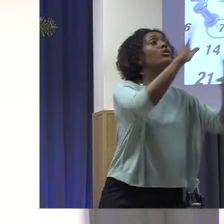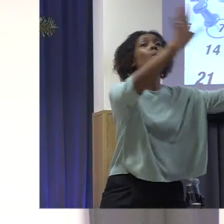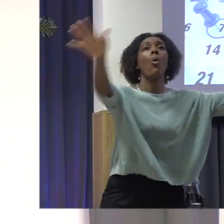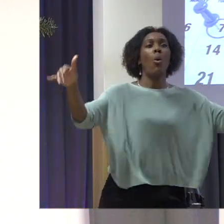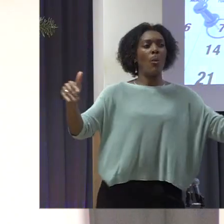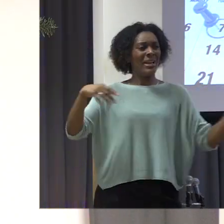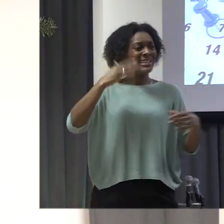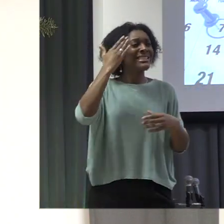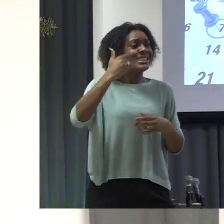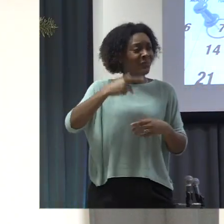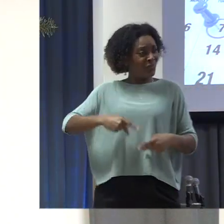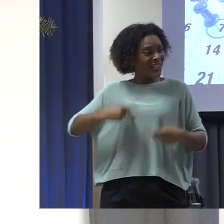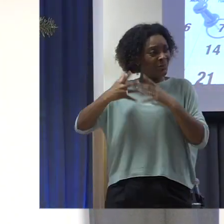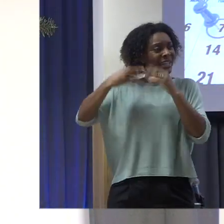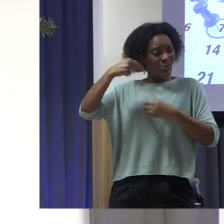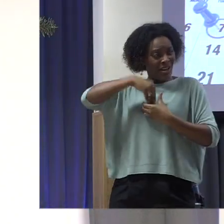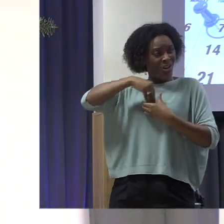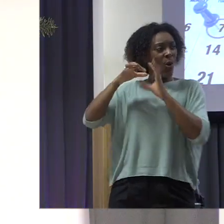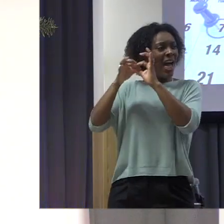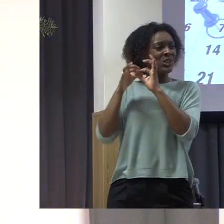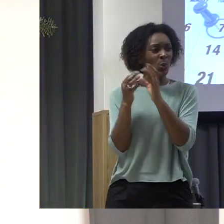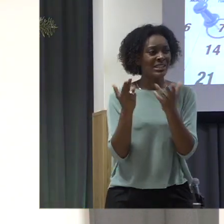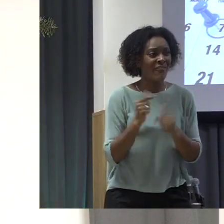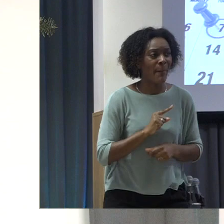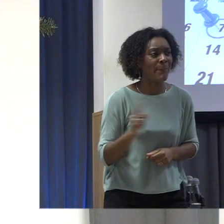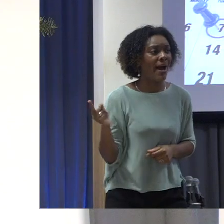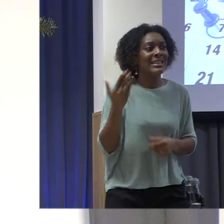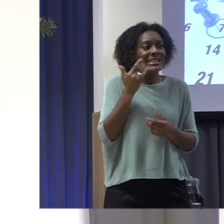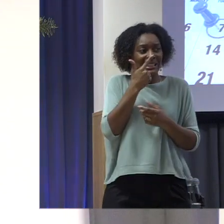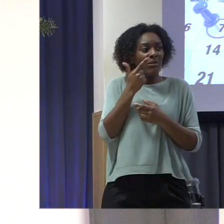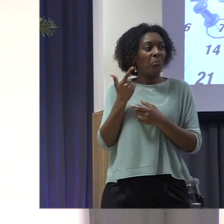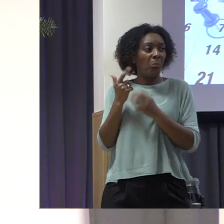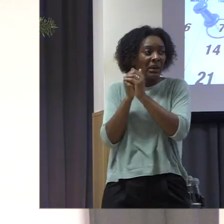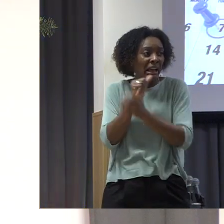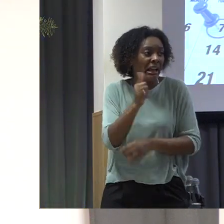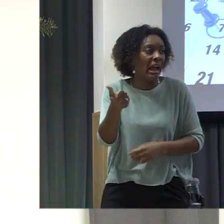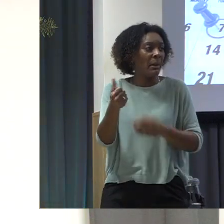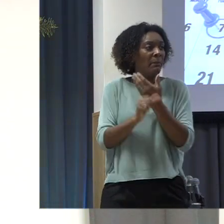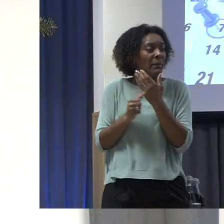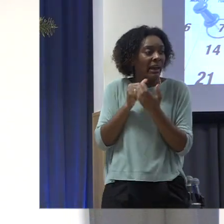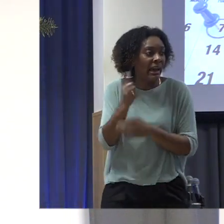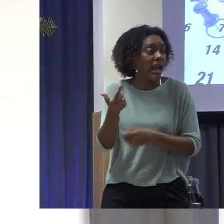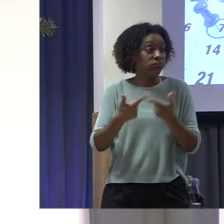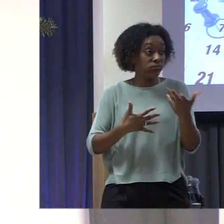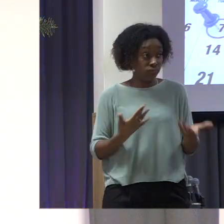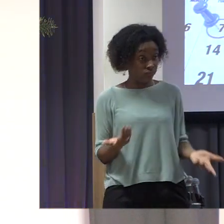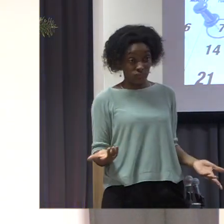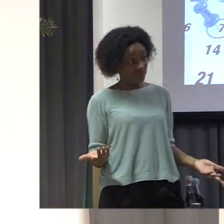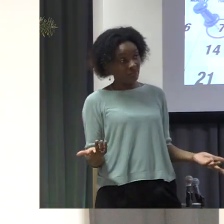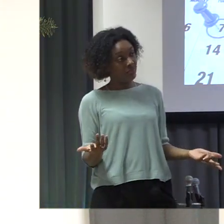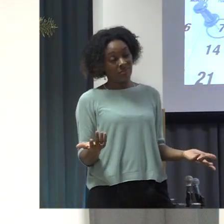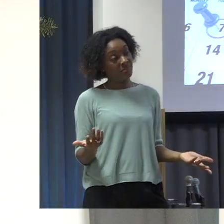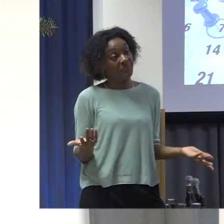vie spirituelle ne va pas bien, si elle n'est pas assise sur les bons fondements, forcément, il va y avoir